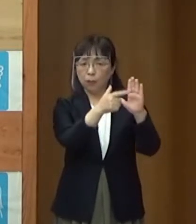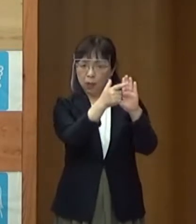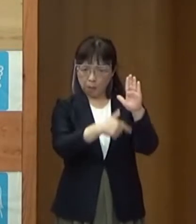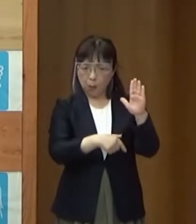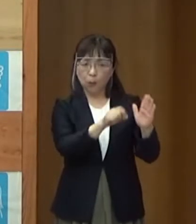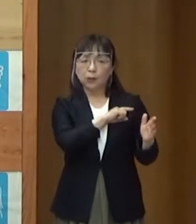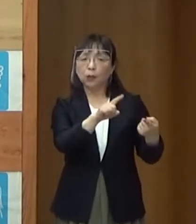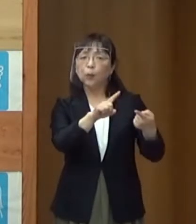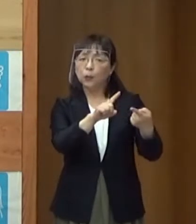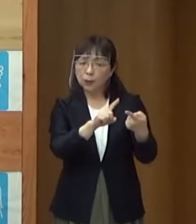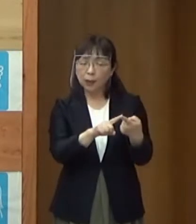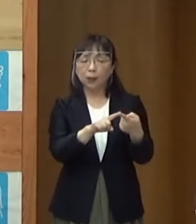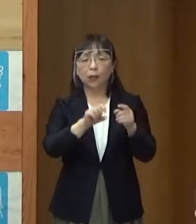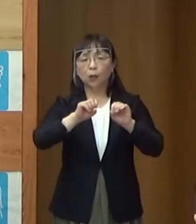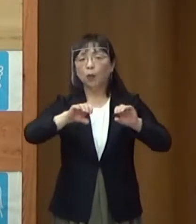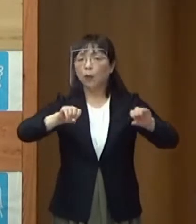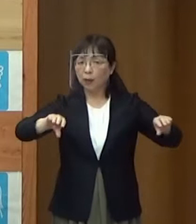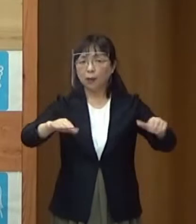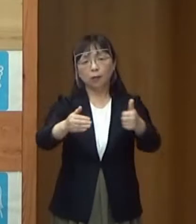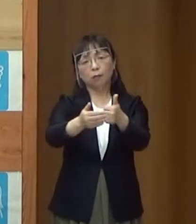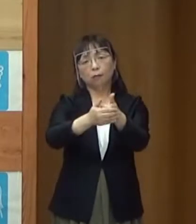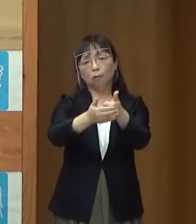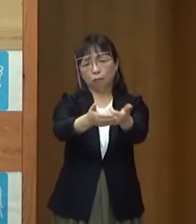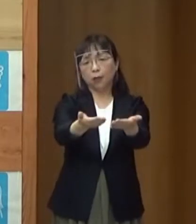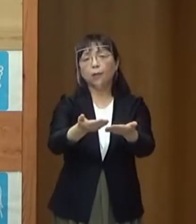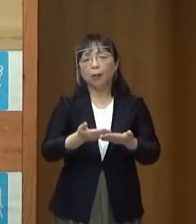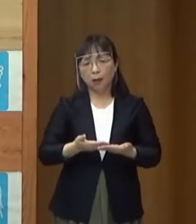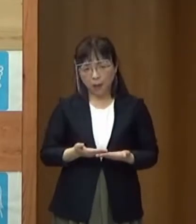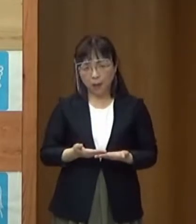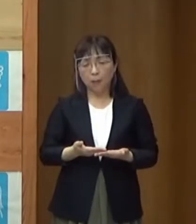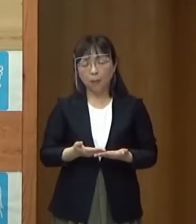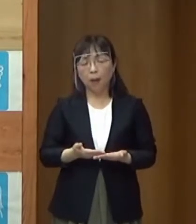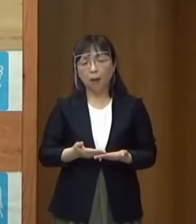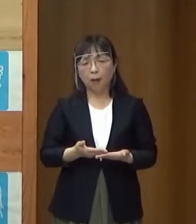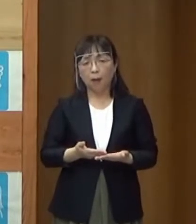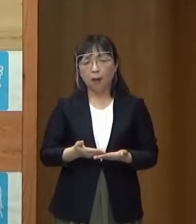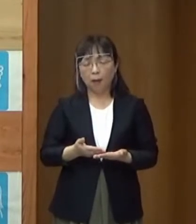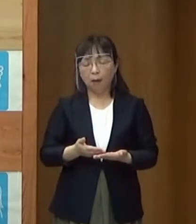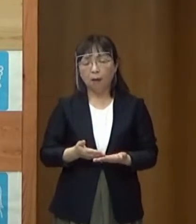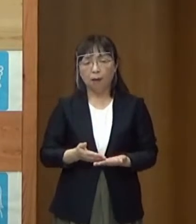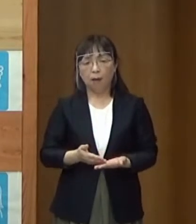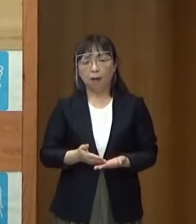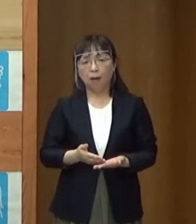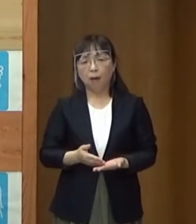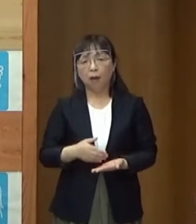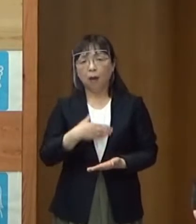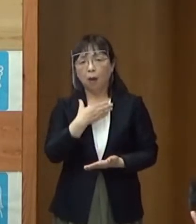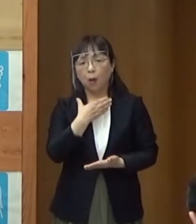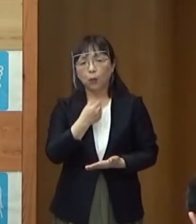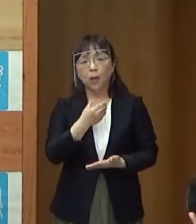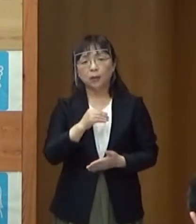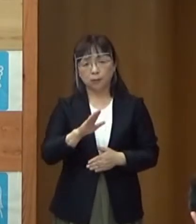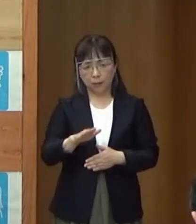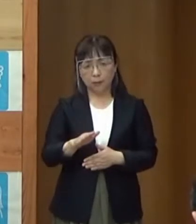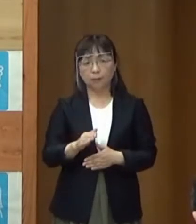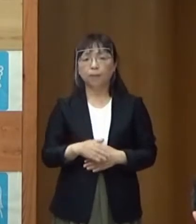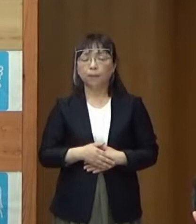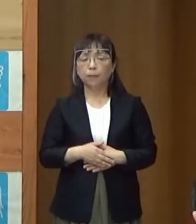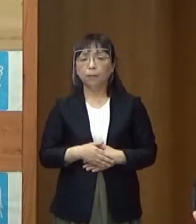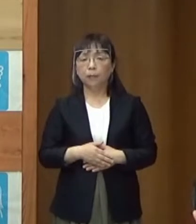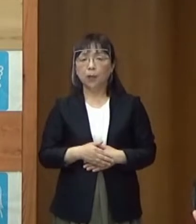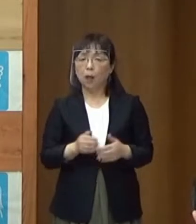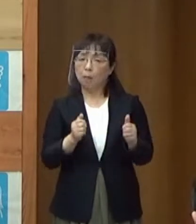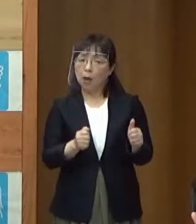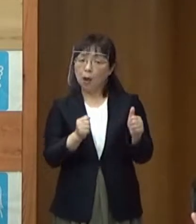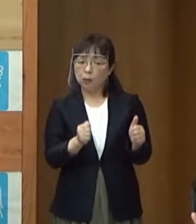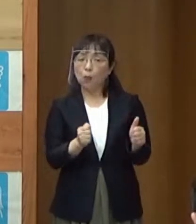積極的にですね呼びかけについてご協力いただけたら大変ありがたいと思ってます。それとマラソン競技